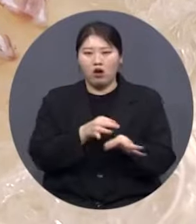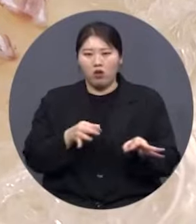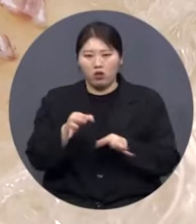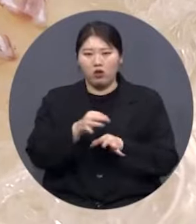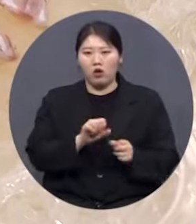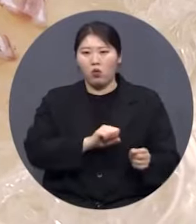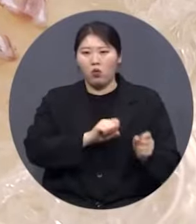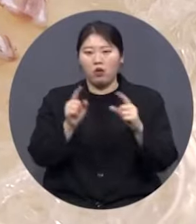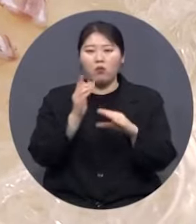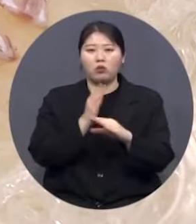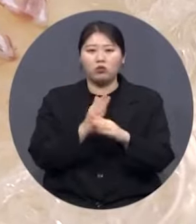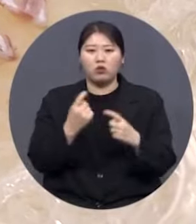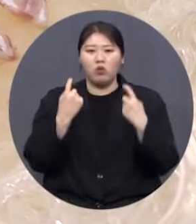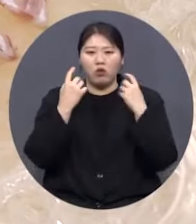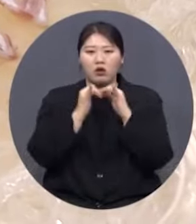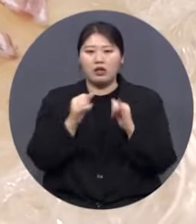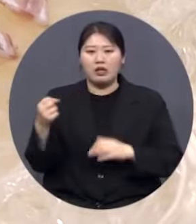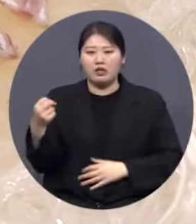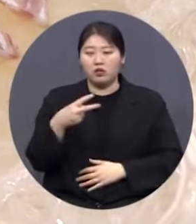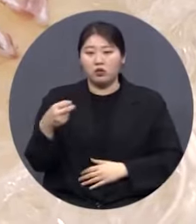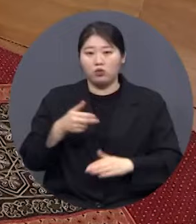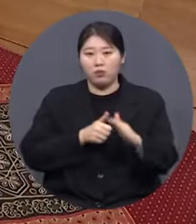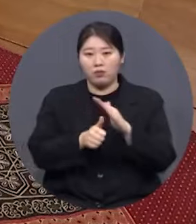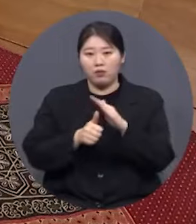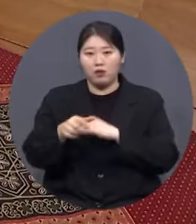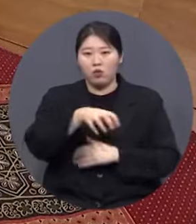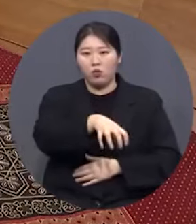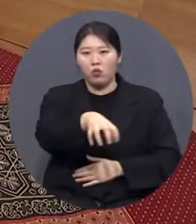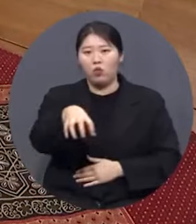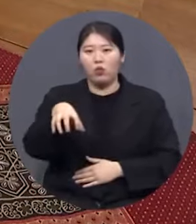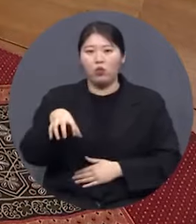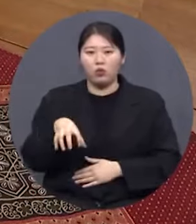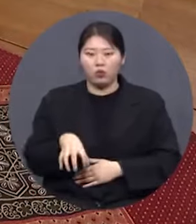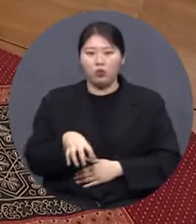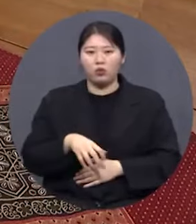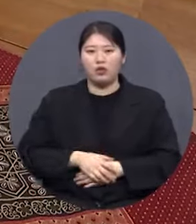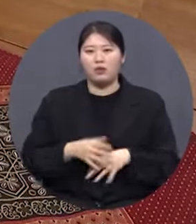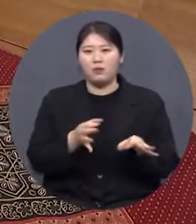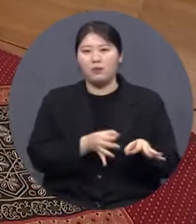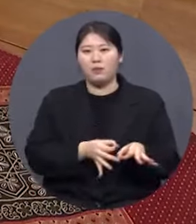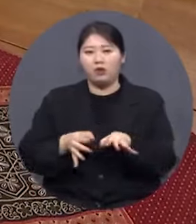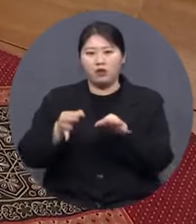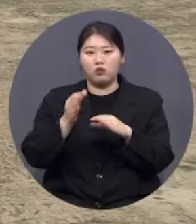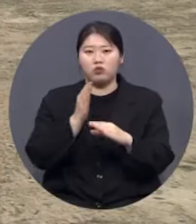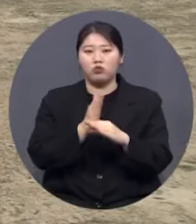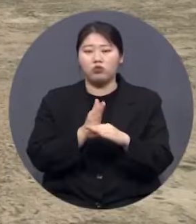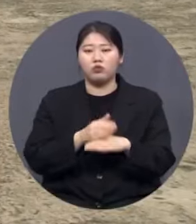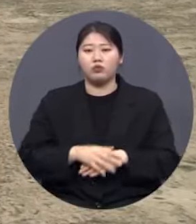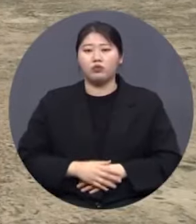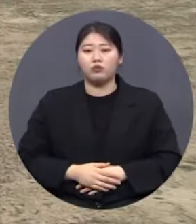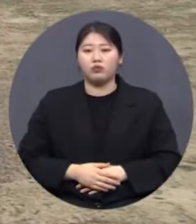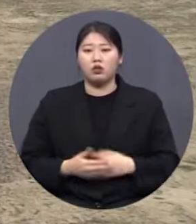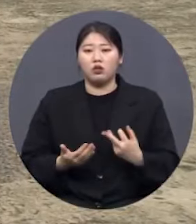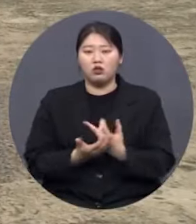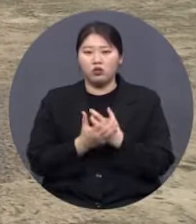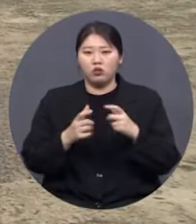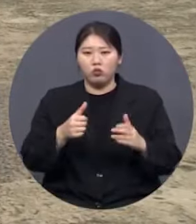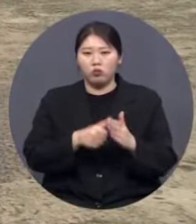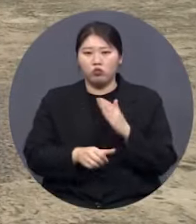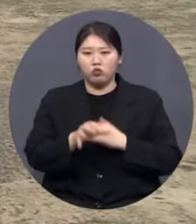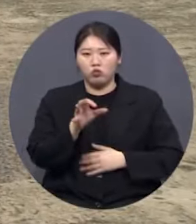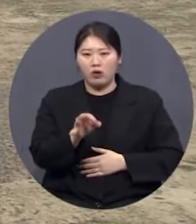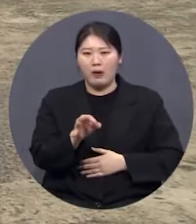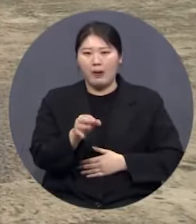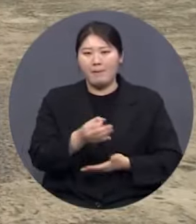좋아지면서 관광객들이 즐겨 찾는 식당 등에서 가격을 크게 올린 것으로 분석됩니다. 네, 제주도 물가가 좀